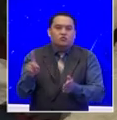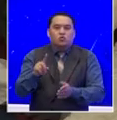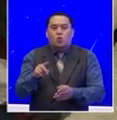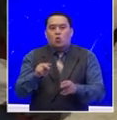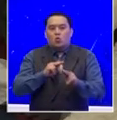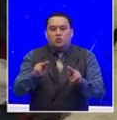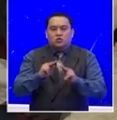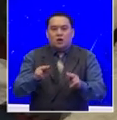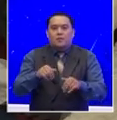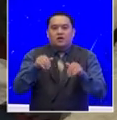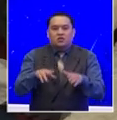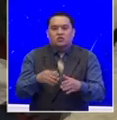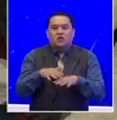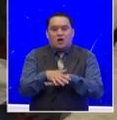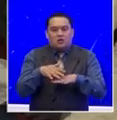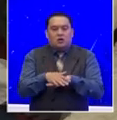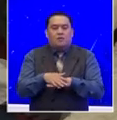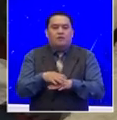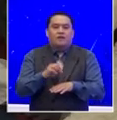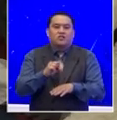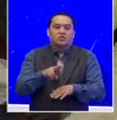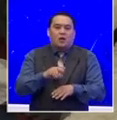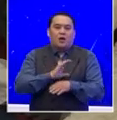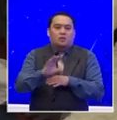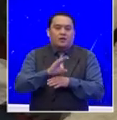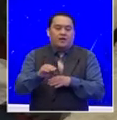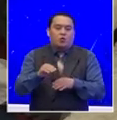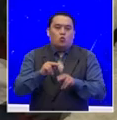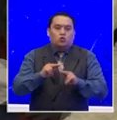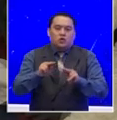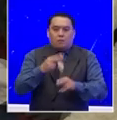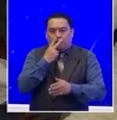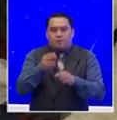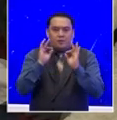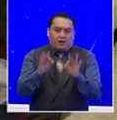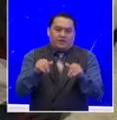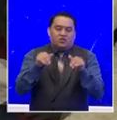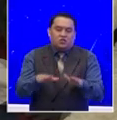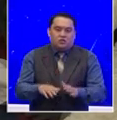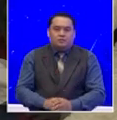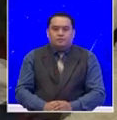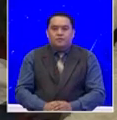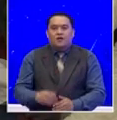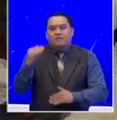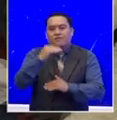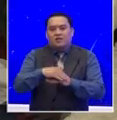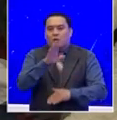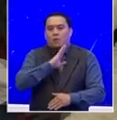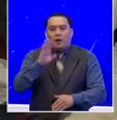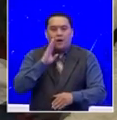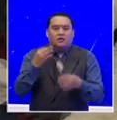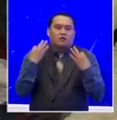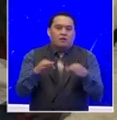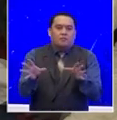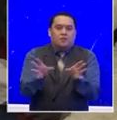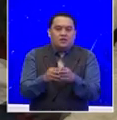учителя из телевизора. Мы решаем задачи и по WhatsApp отправляем нашим учителям. Они смотрят, правильно ли решено задание. Вечером, когда мама освобождается, мы